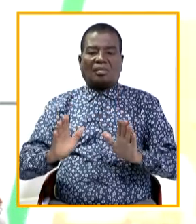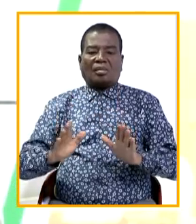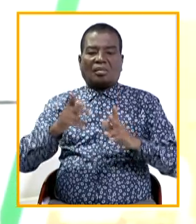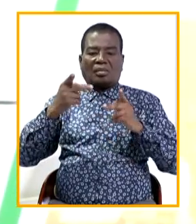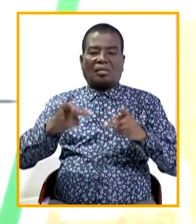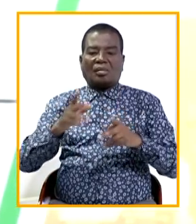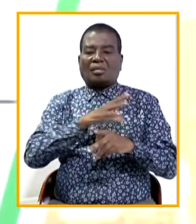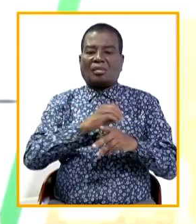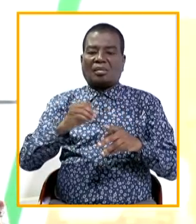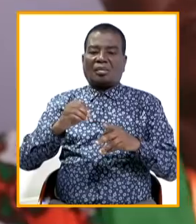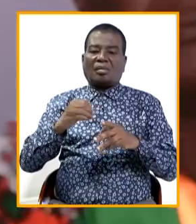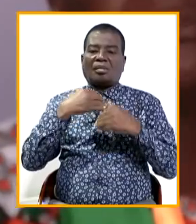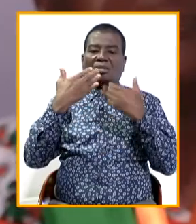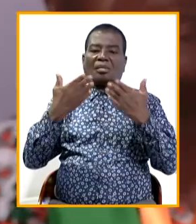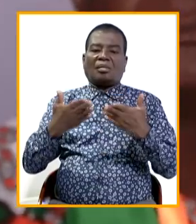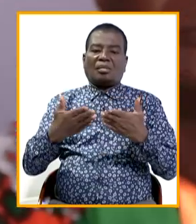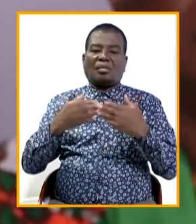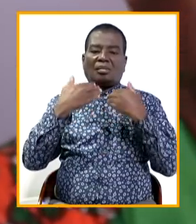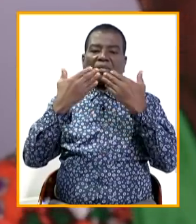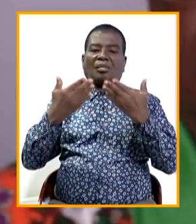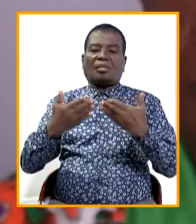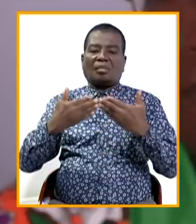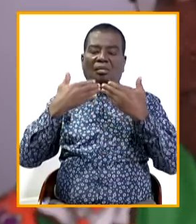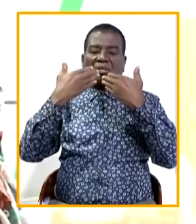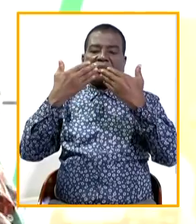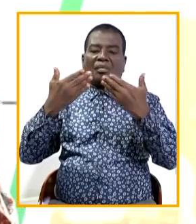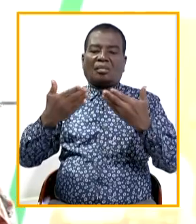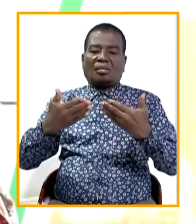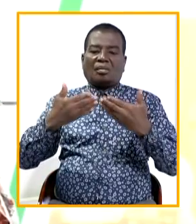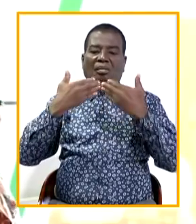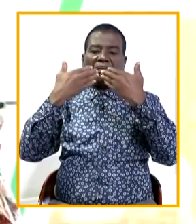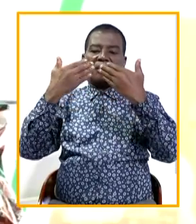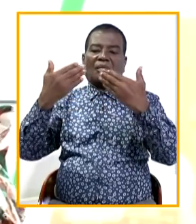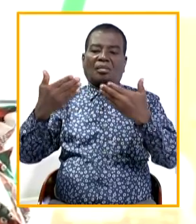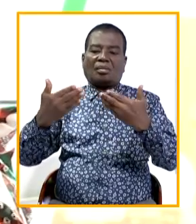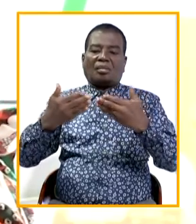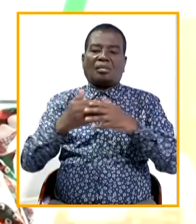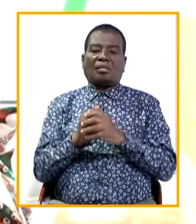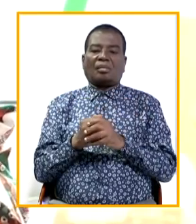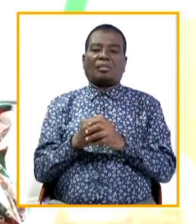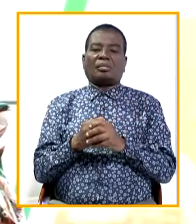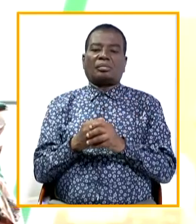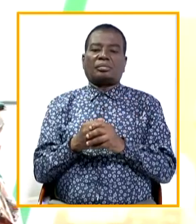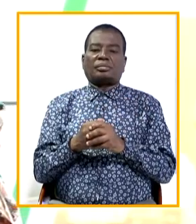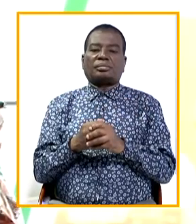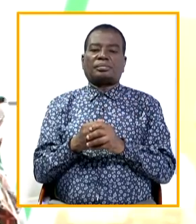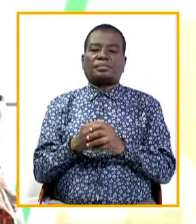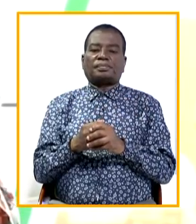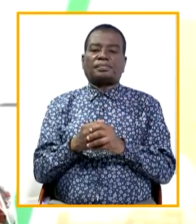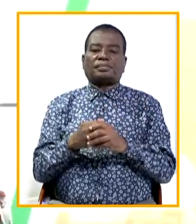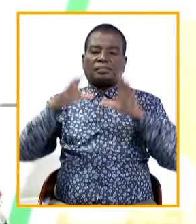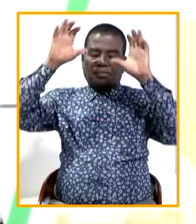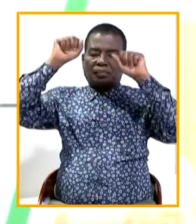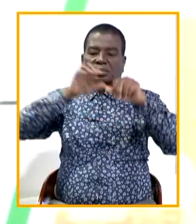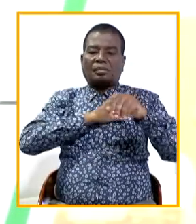Alassane Ouattara, merci. Mo, dada, mo, nyamien, irawo, président Alassane Ouattara. Le président